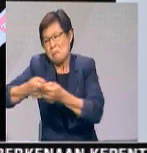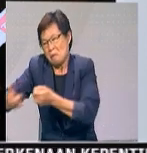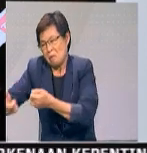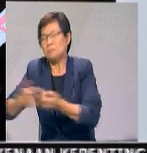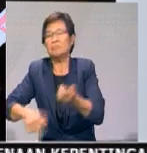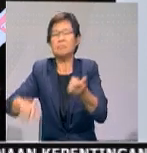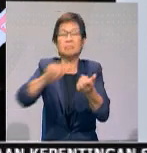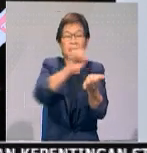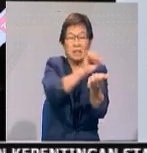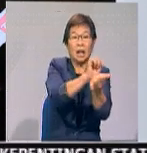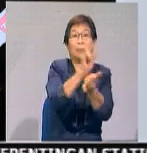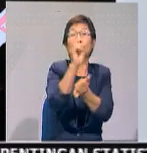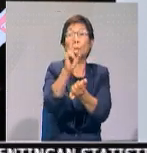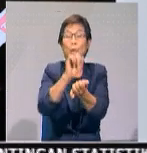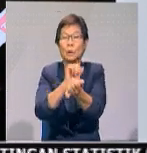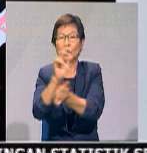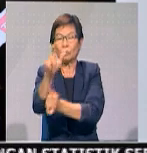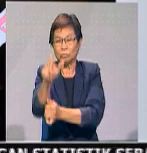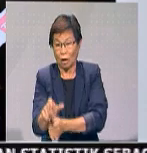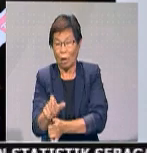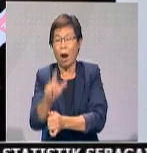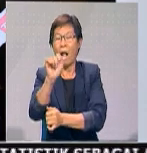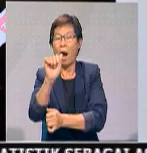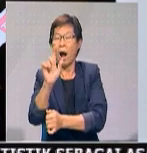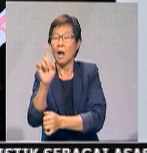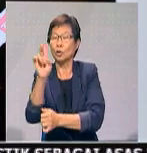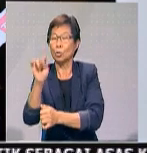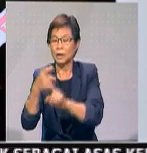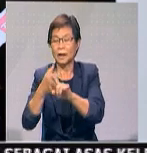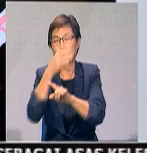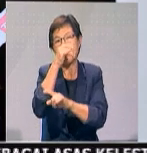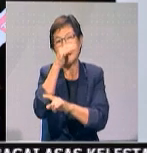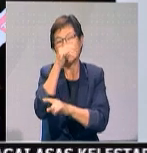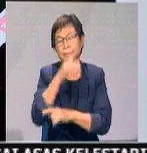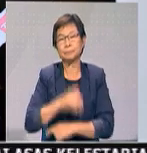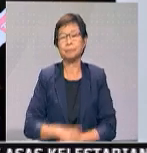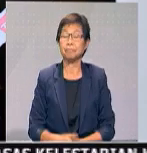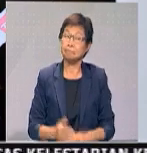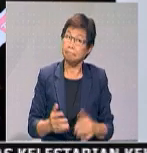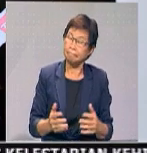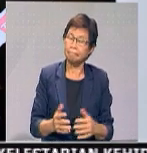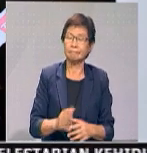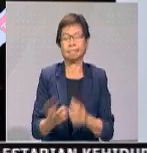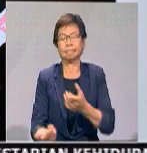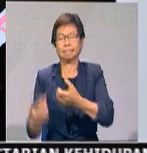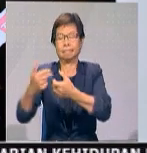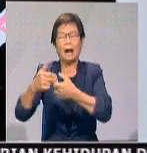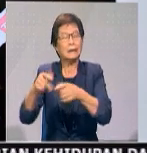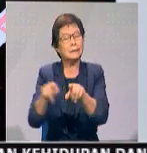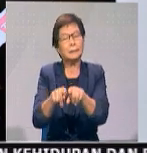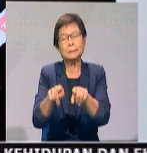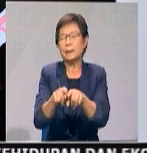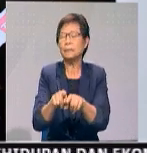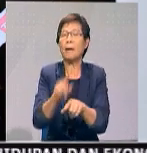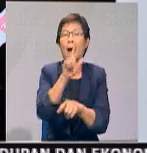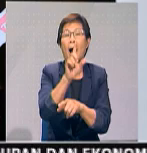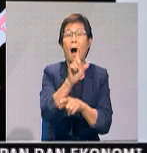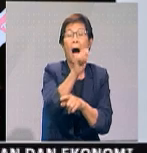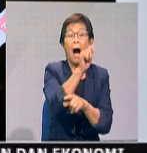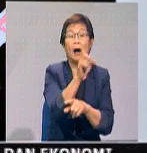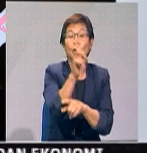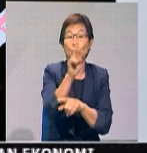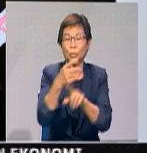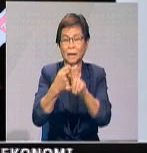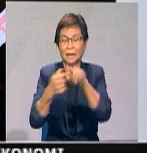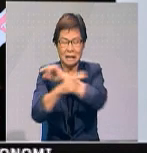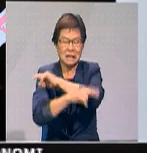kedua melibatkan seorang adun dari Melaka, yang mana pelibatannya juga hampir sama dengan adun daripada Negeri